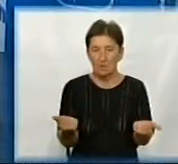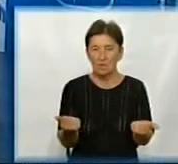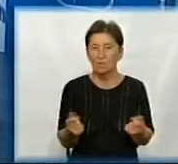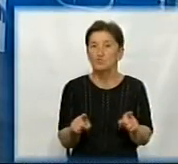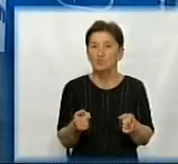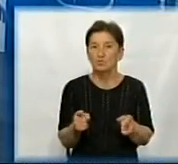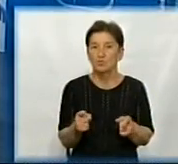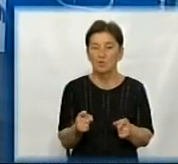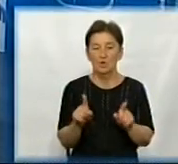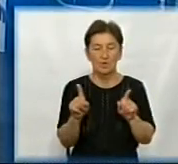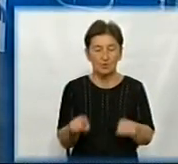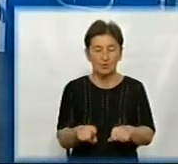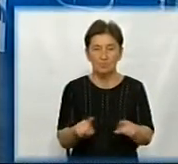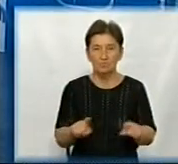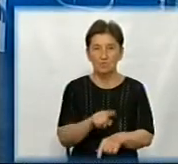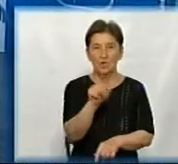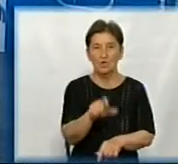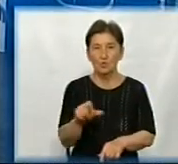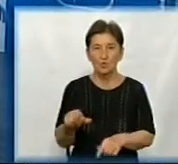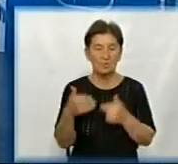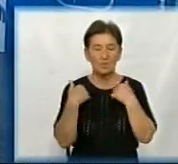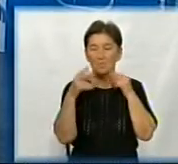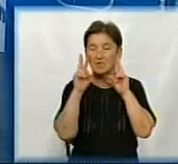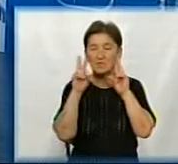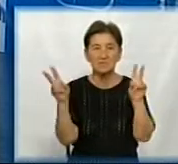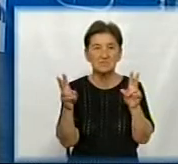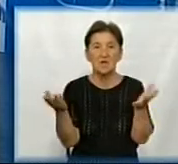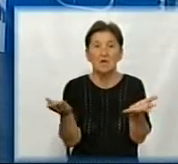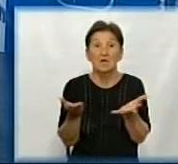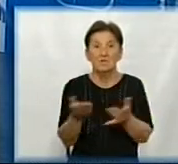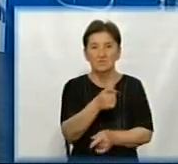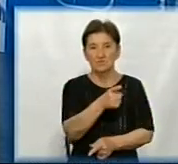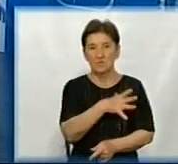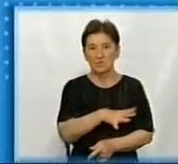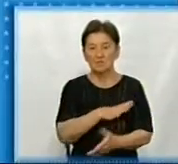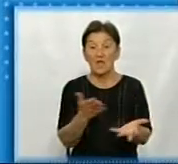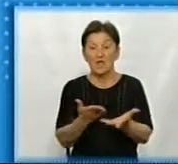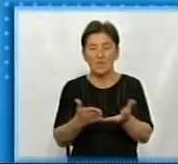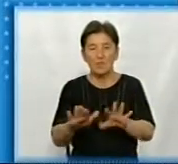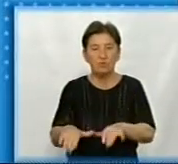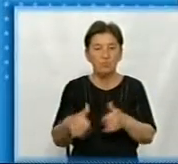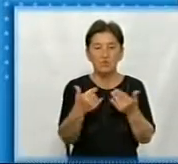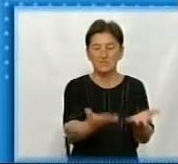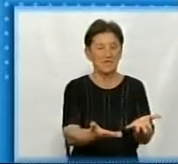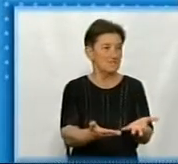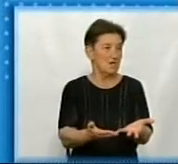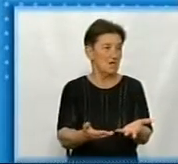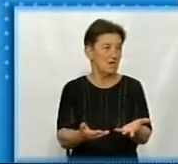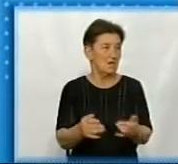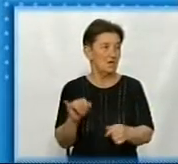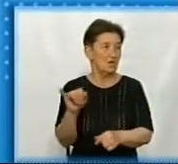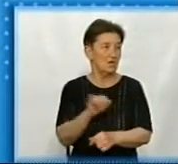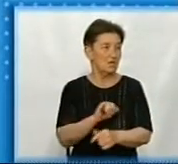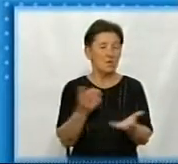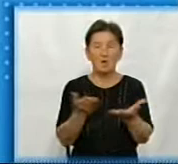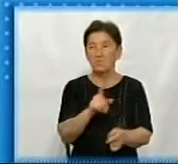так? Тому що це люди, які ми не знаємо, що від них очікувати. Да? Ми не знаємо, які в них були пропозиції, що вони б нам пропонували, і як